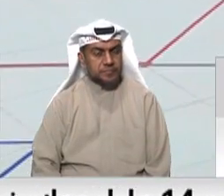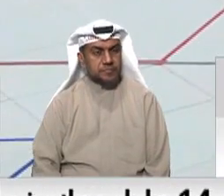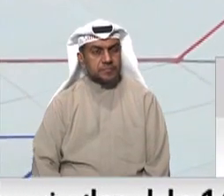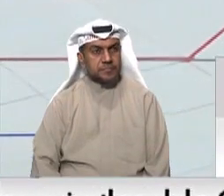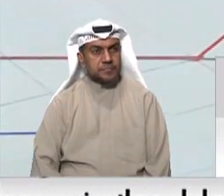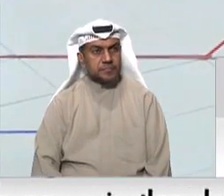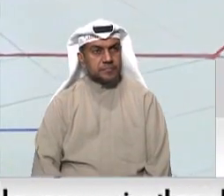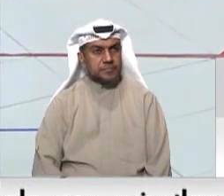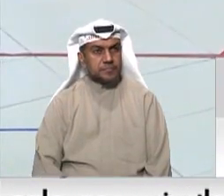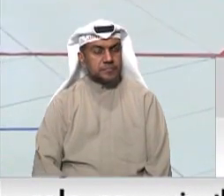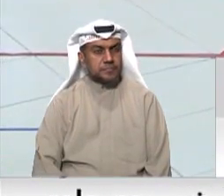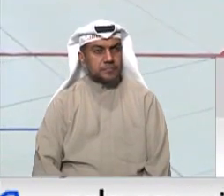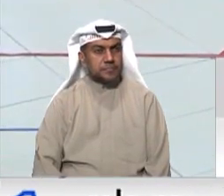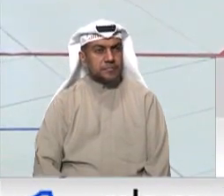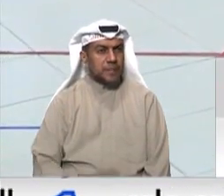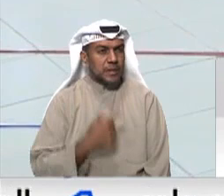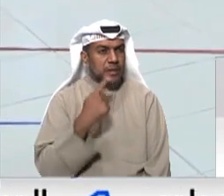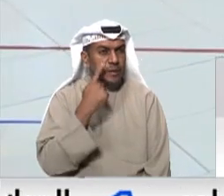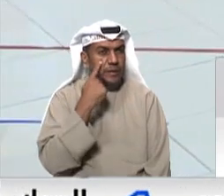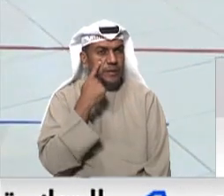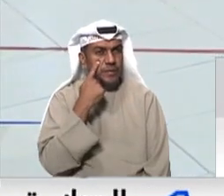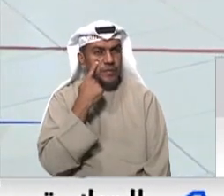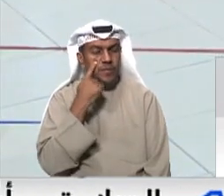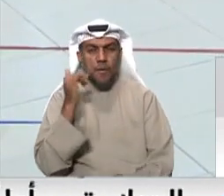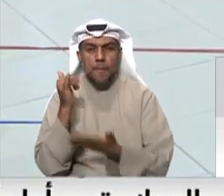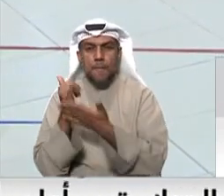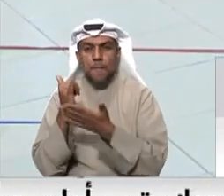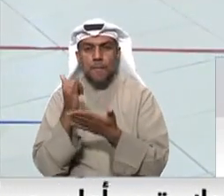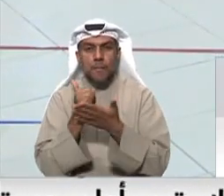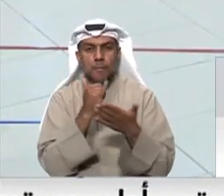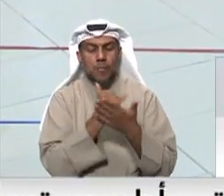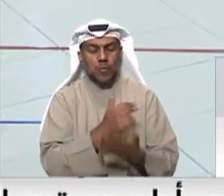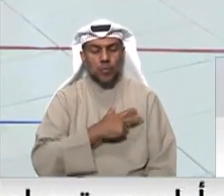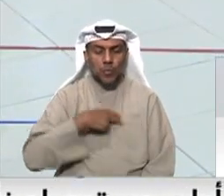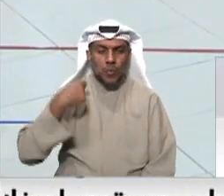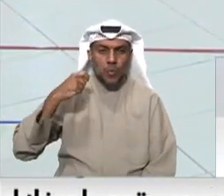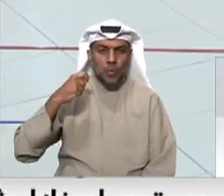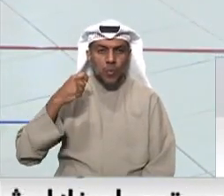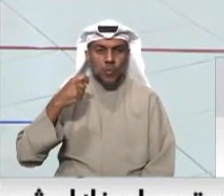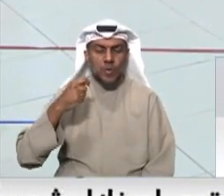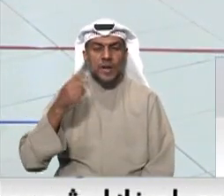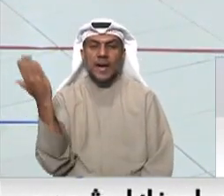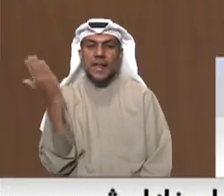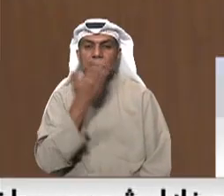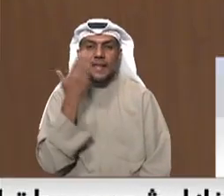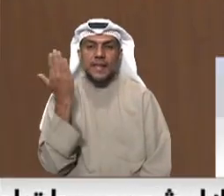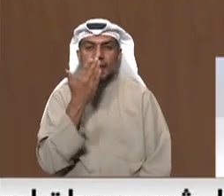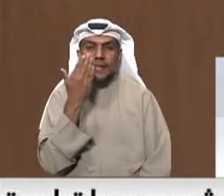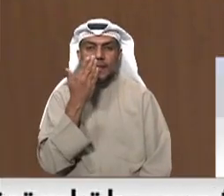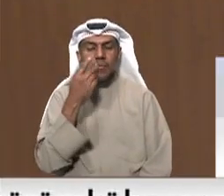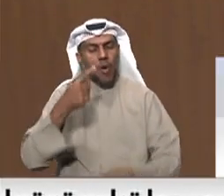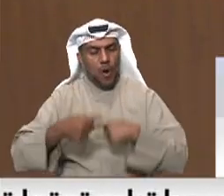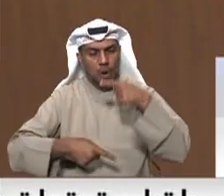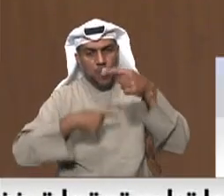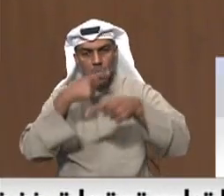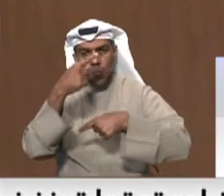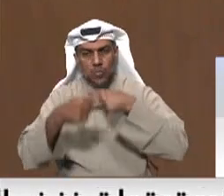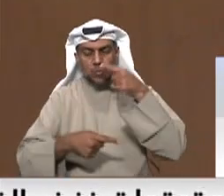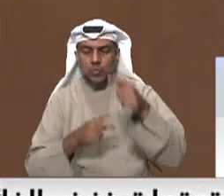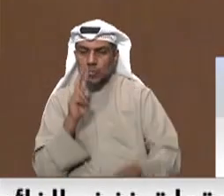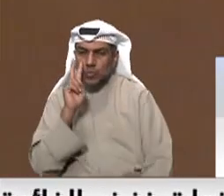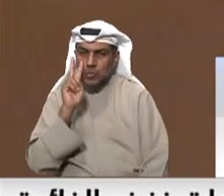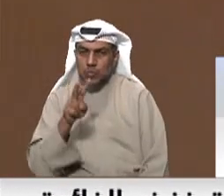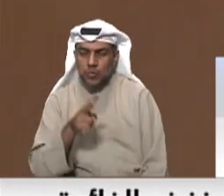للطلبه جولات تفقديه لمسؤولي وزاره التربيه يقومون بها بشكل دائم للاطلاع على سير امتحانات